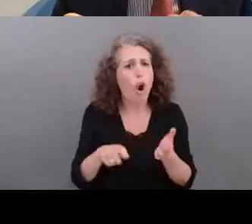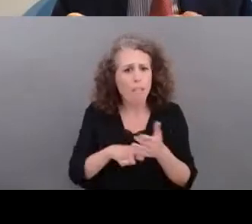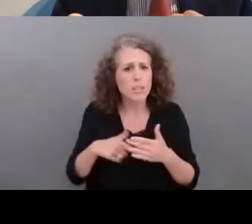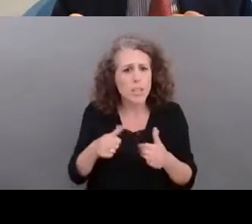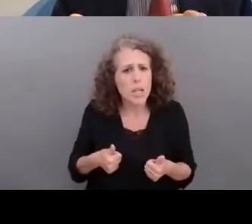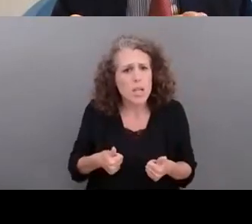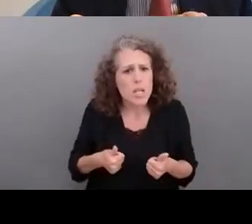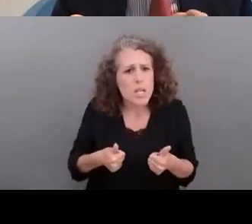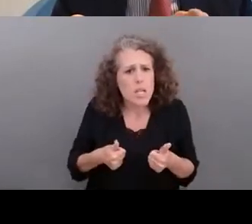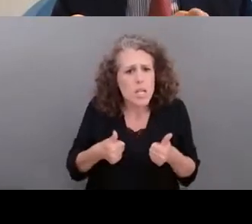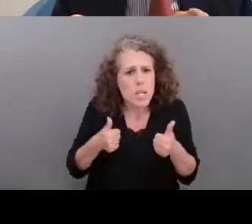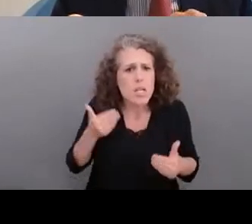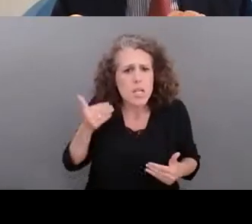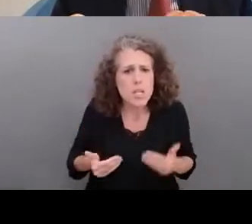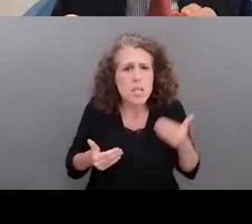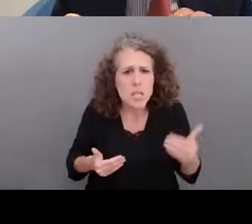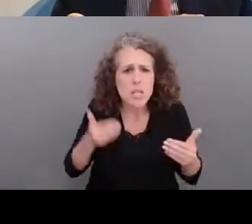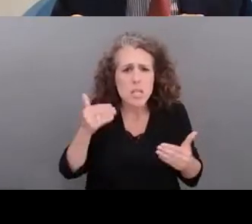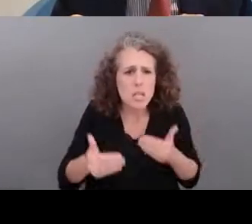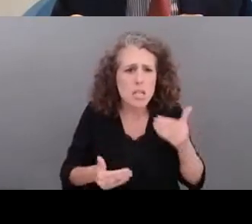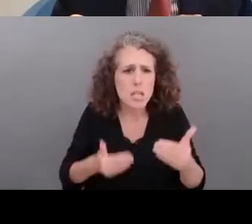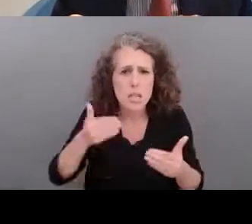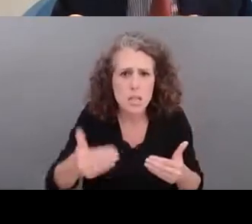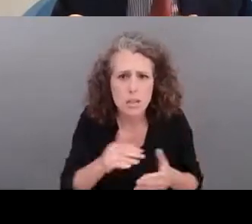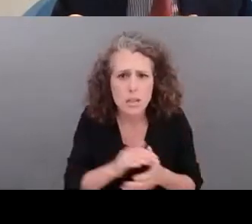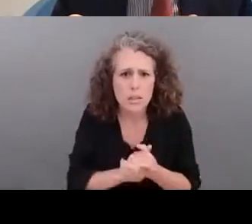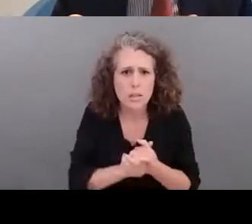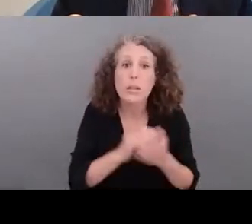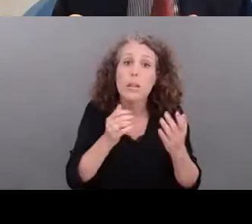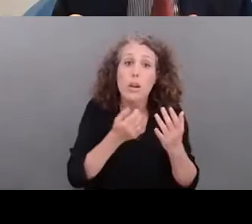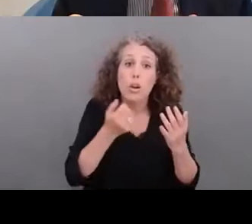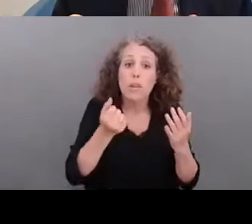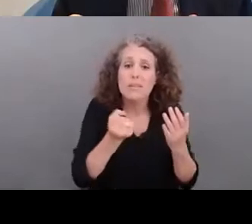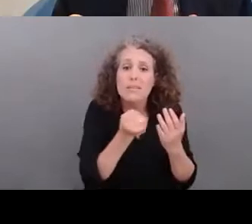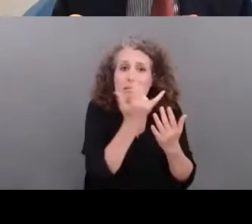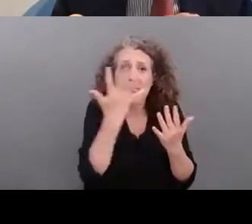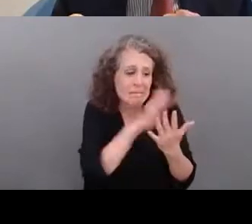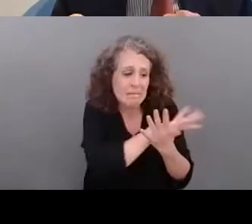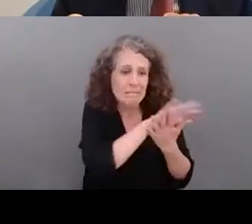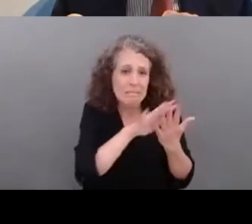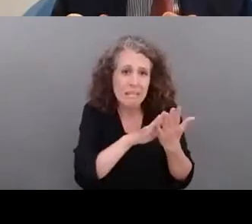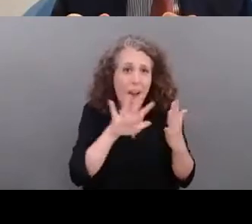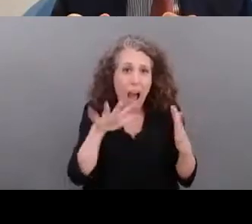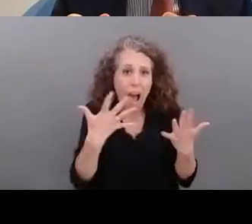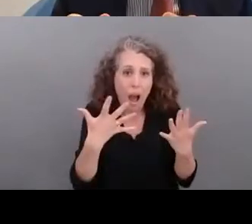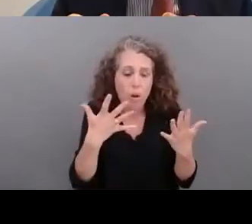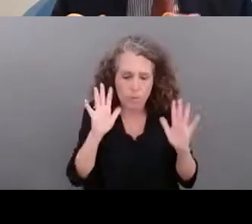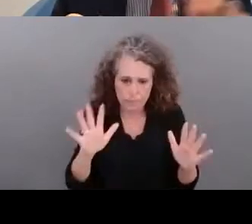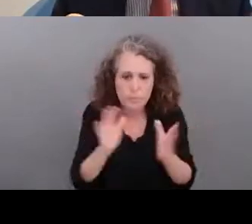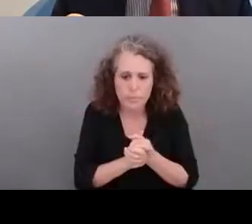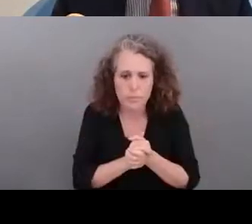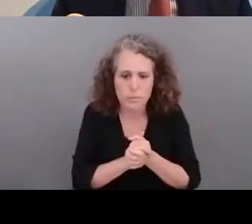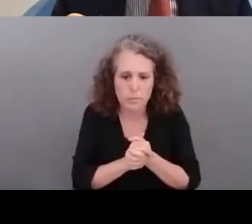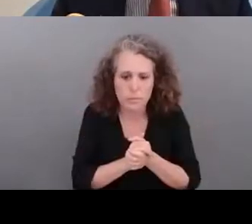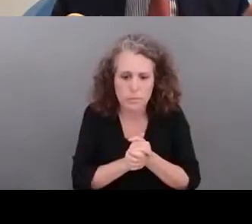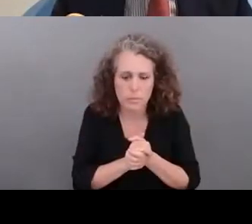on fait du progrès. J'aurais voulu faire plus de progrès plus vite et voilà des choses que je pense auraient aidé à faire cela. Tout